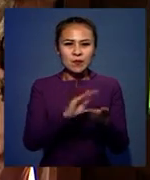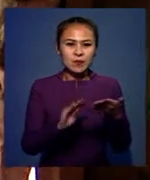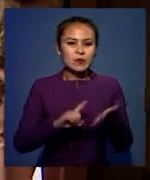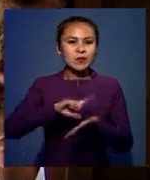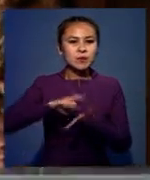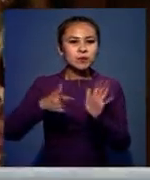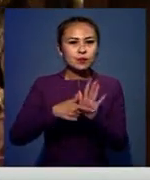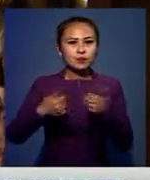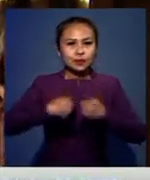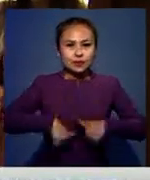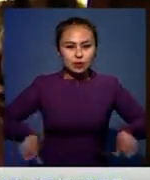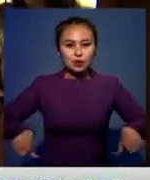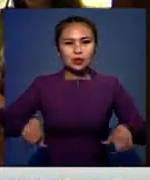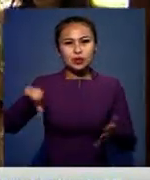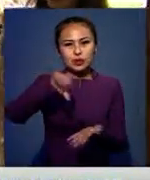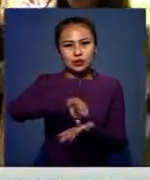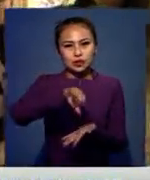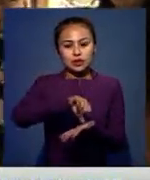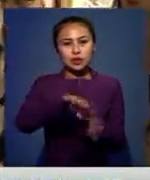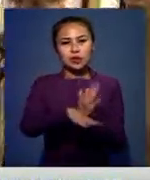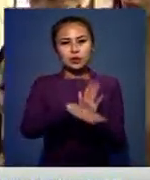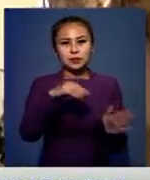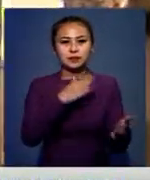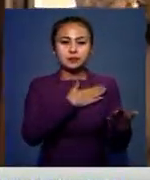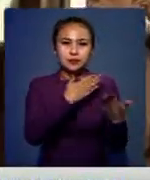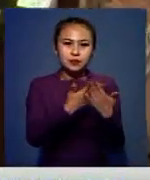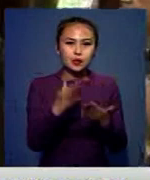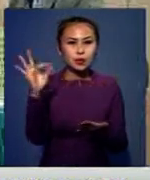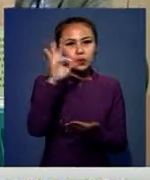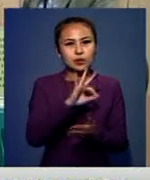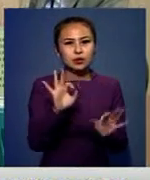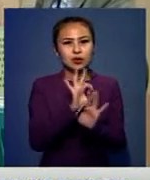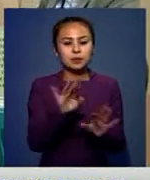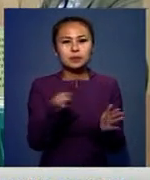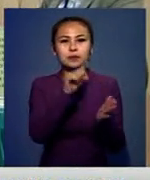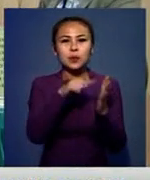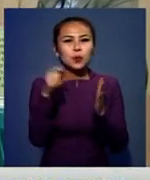Жазушы әуелі учаскелік сайлау комиссиясының мүшелері мен сайлаушылардың